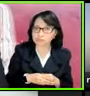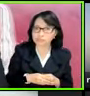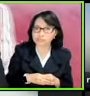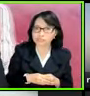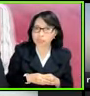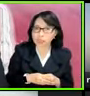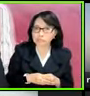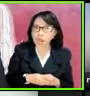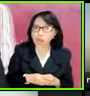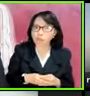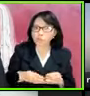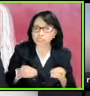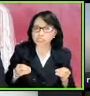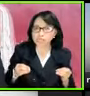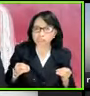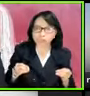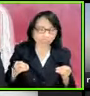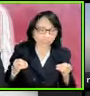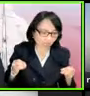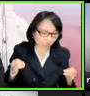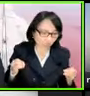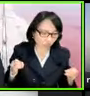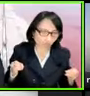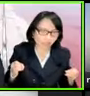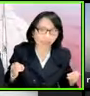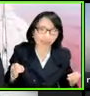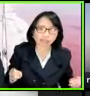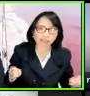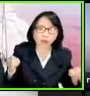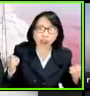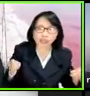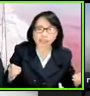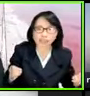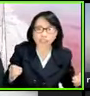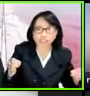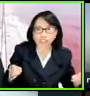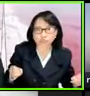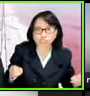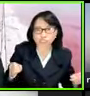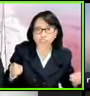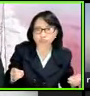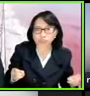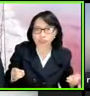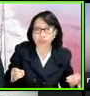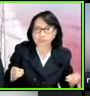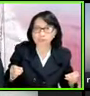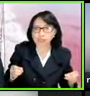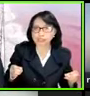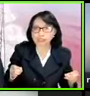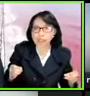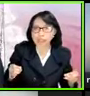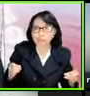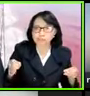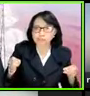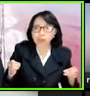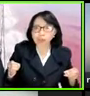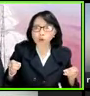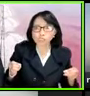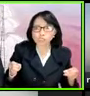Amin Paulus melihat bahwa dia itu adalah tawanan Kristus Yesus berarti